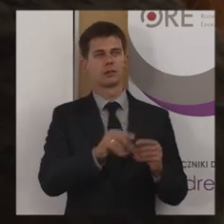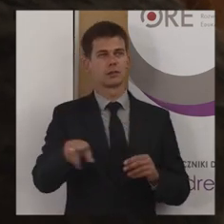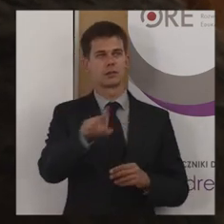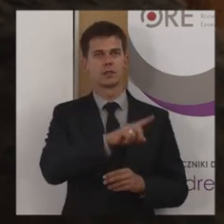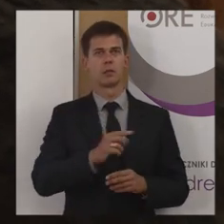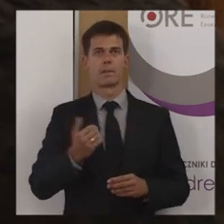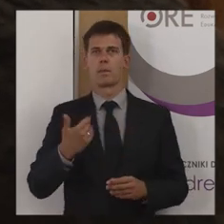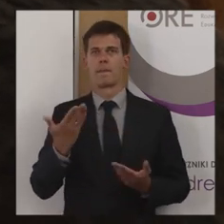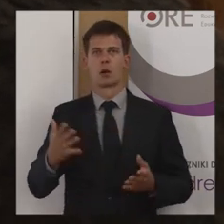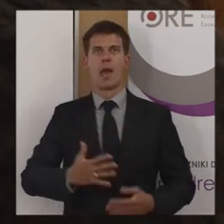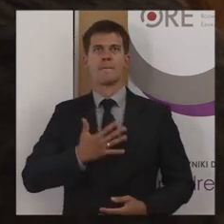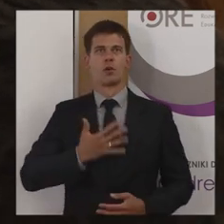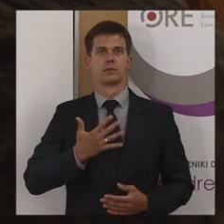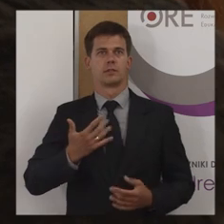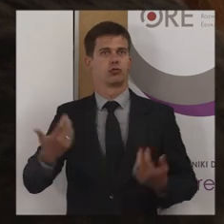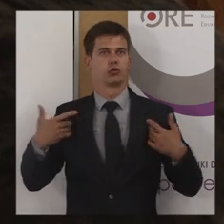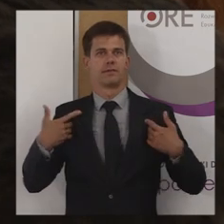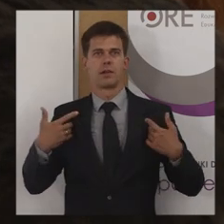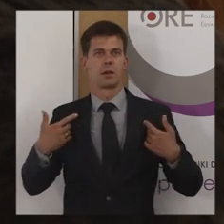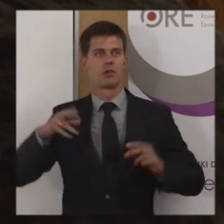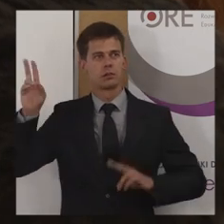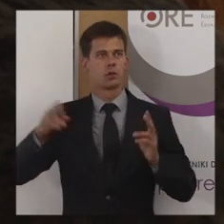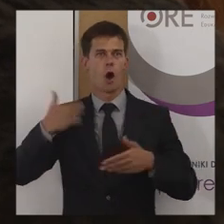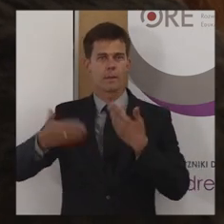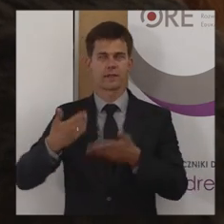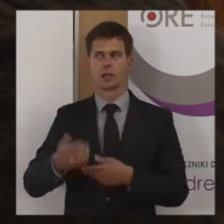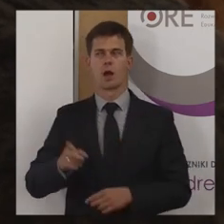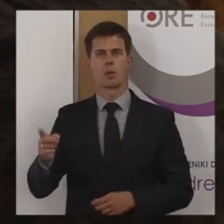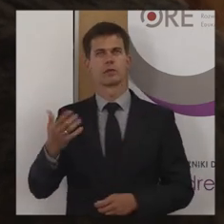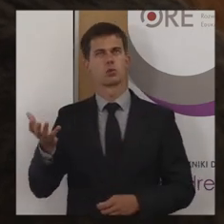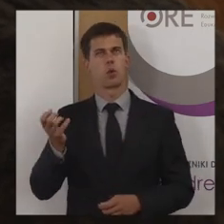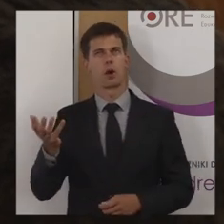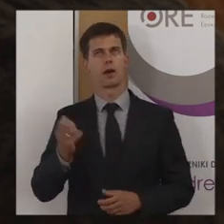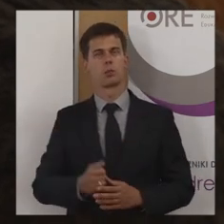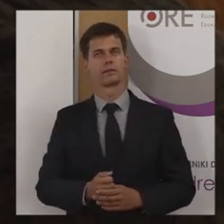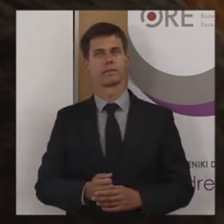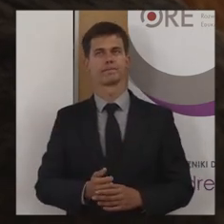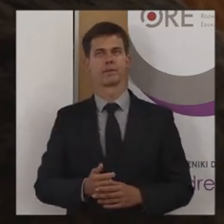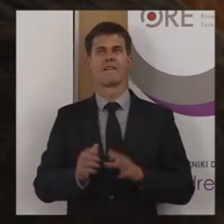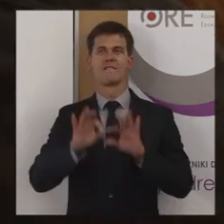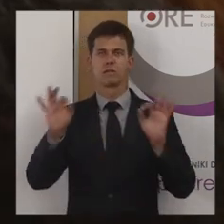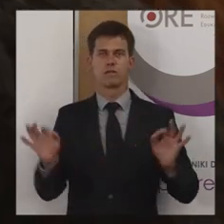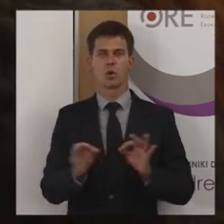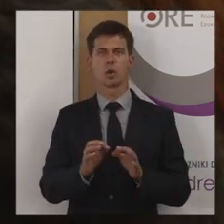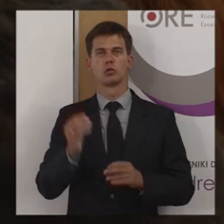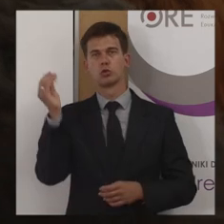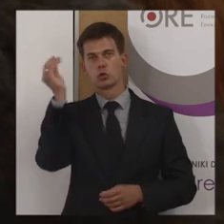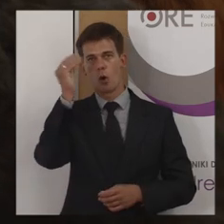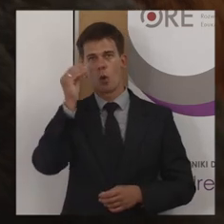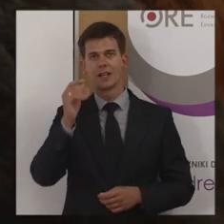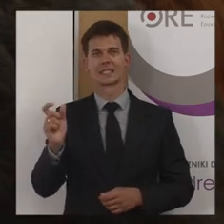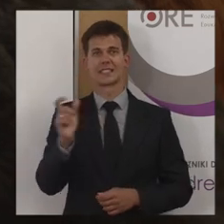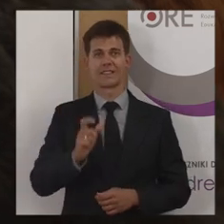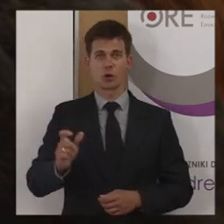często emocjonujących głosów. Myślę sobie, że cyfrowa szkoła to jest w ogóle nowa jakość w edukacji